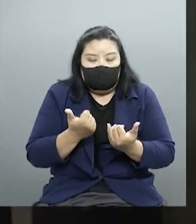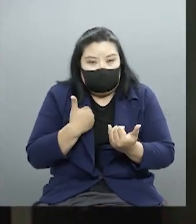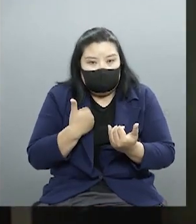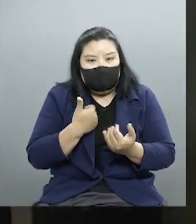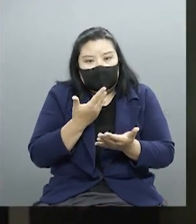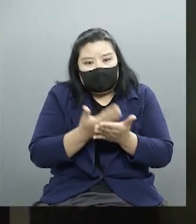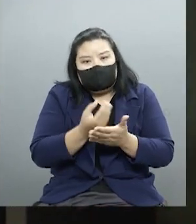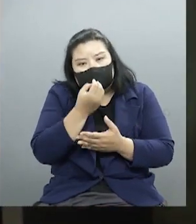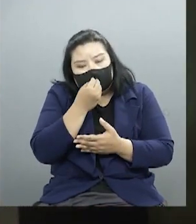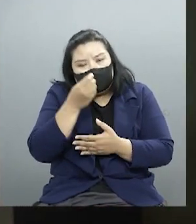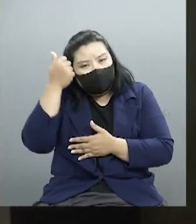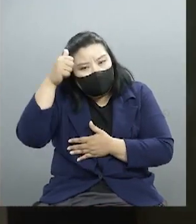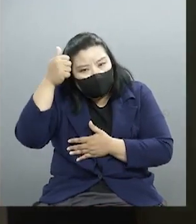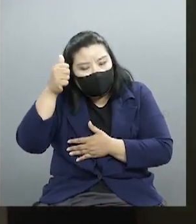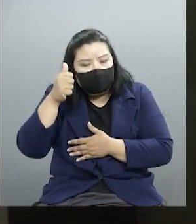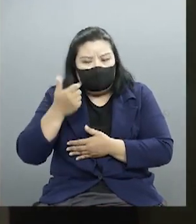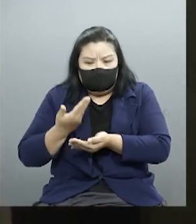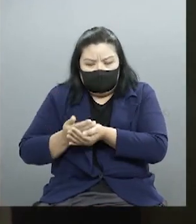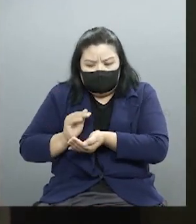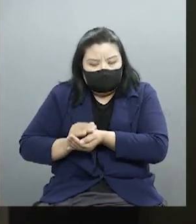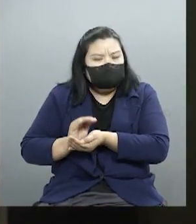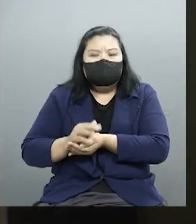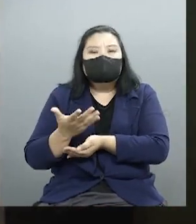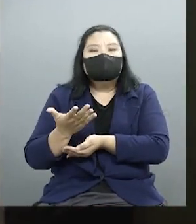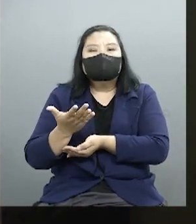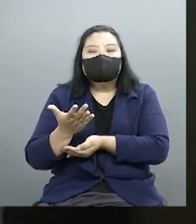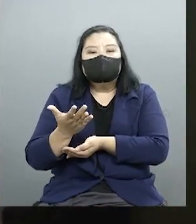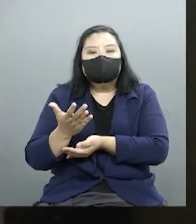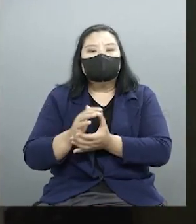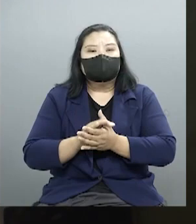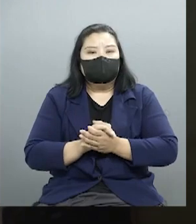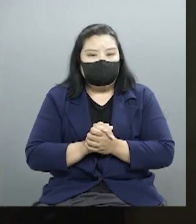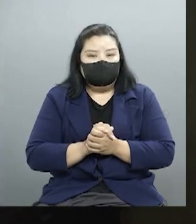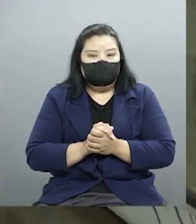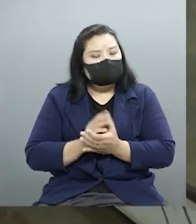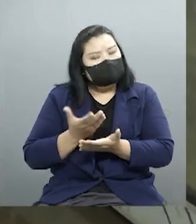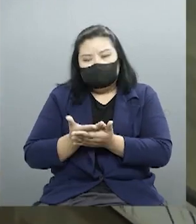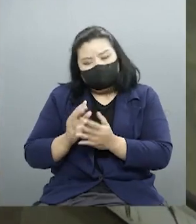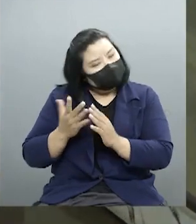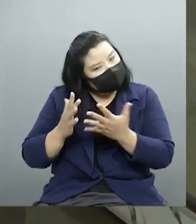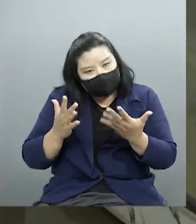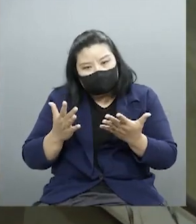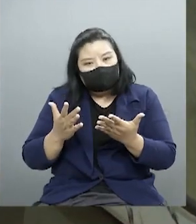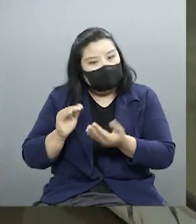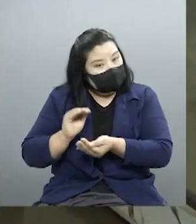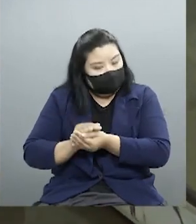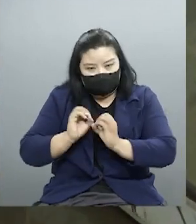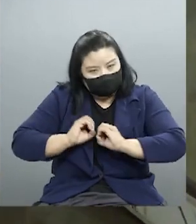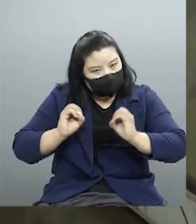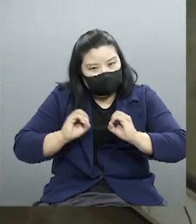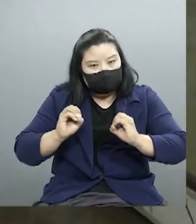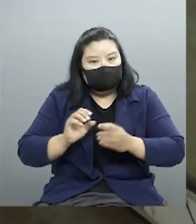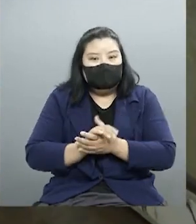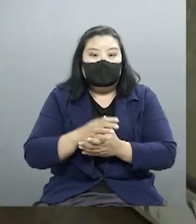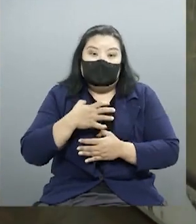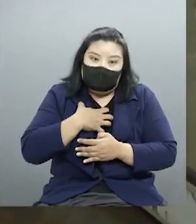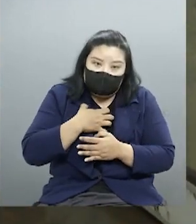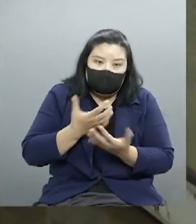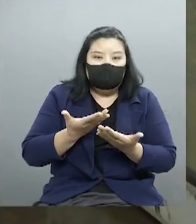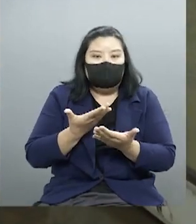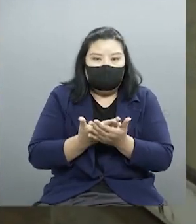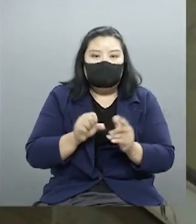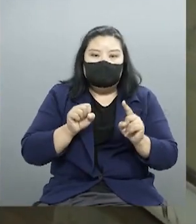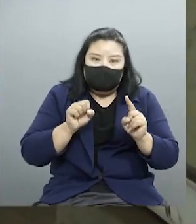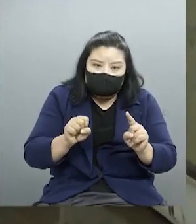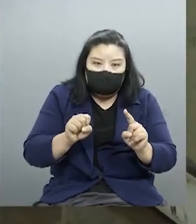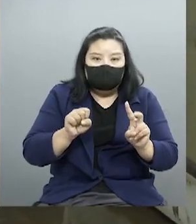ายวันนี้ก็กินพรุ่งนี้ค่ะแบบว่าเงินเก็บก็ไม่มีไงค่ะไม่มีสักบาทในเงินเก็บนะถ้าจะเอาเป็นแส